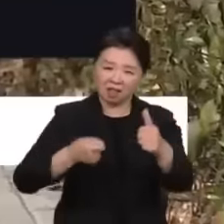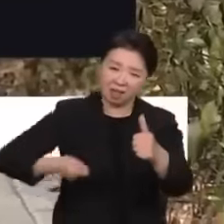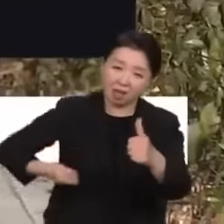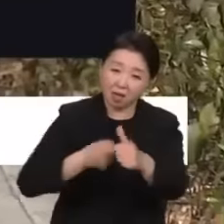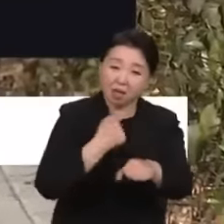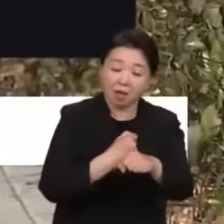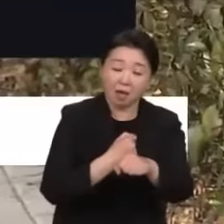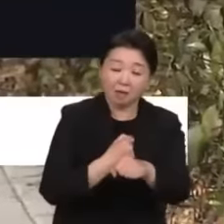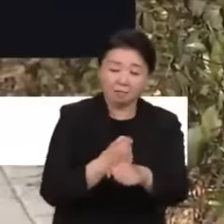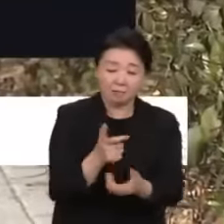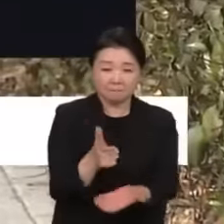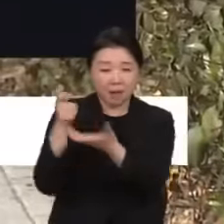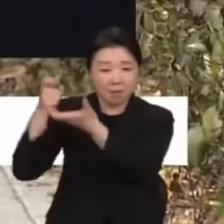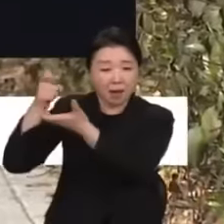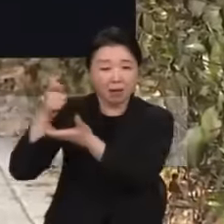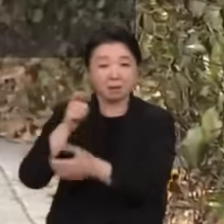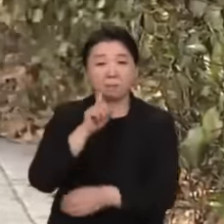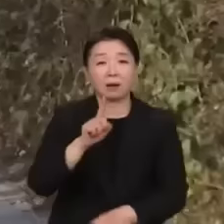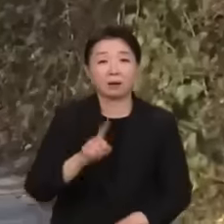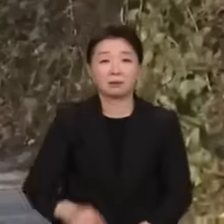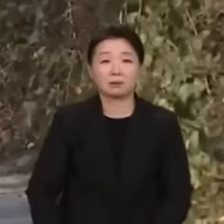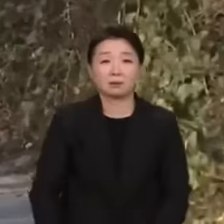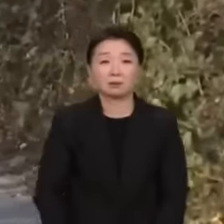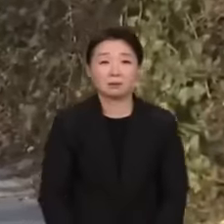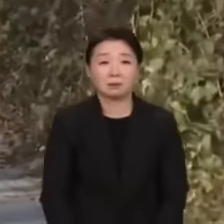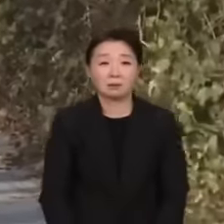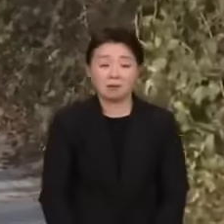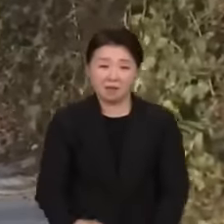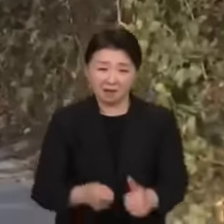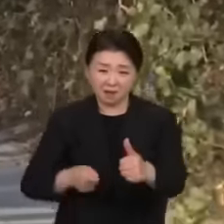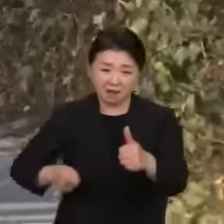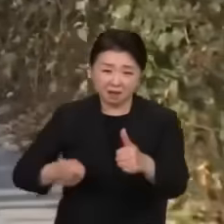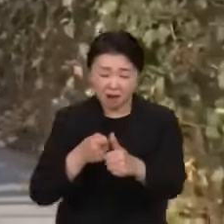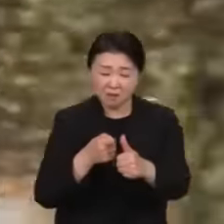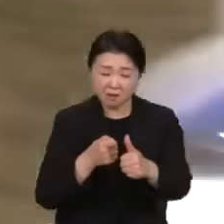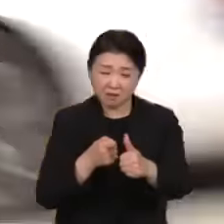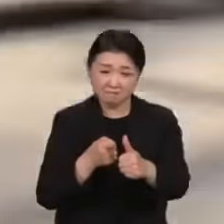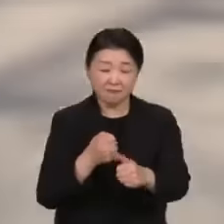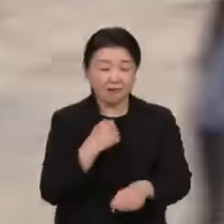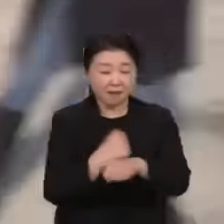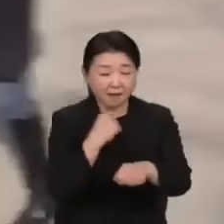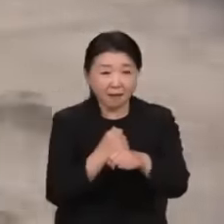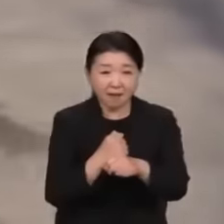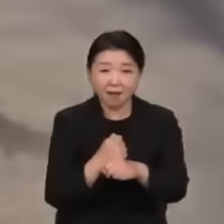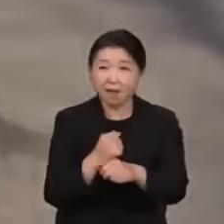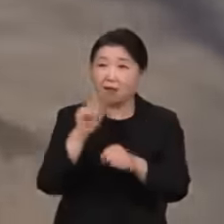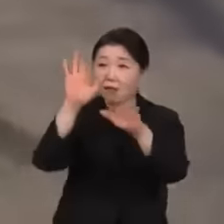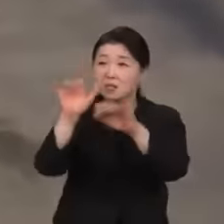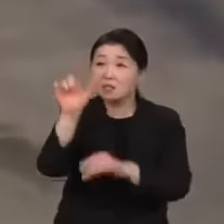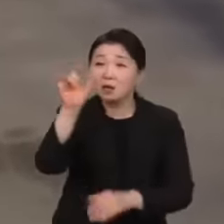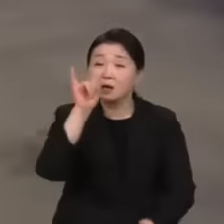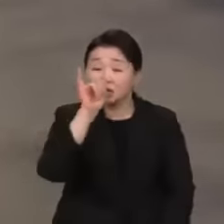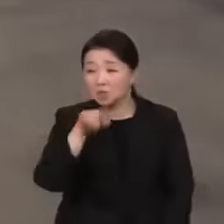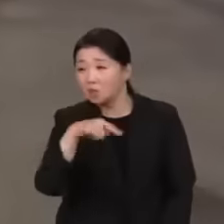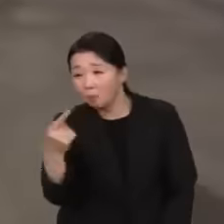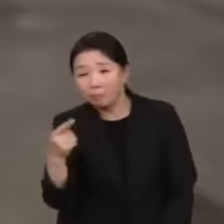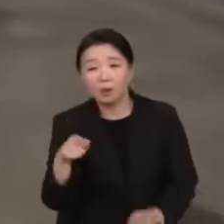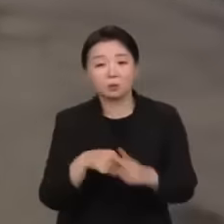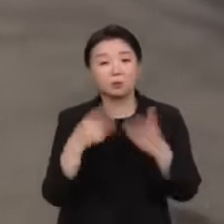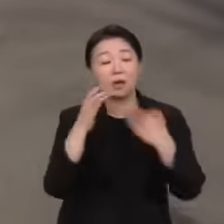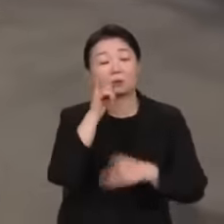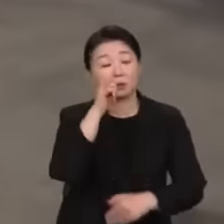적었고 권총 테러를 하겠다고도 했습니다. 칼부림 예고글이 연이어 올라온 고등학교 바로 옆엔 초등학교가 있습니다.